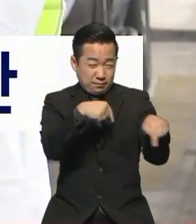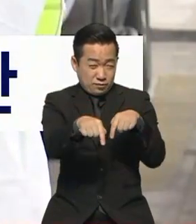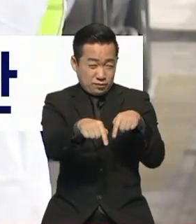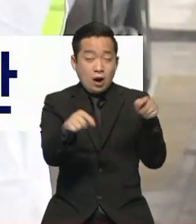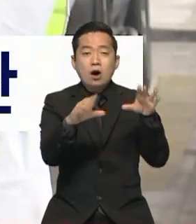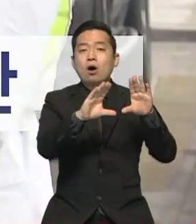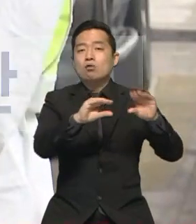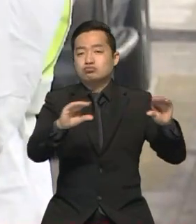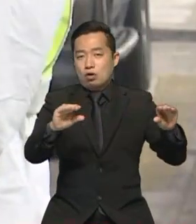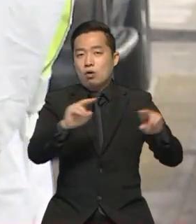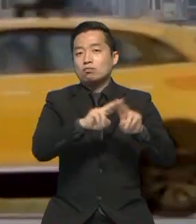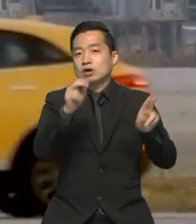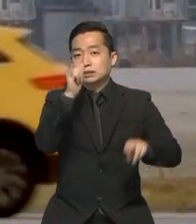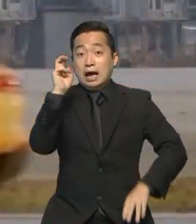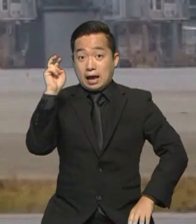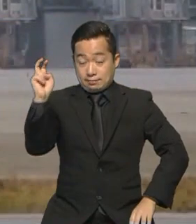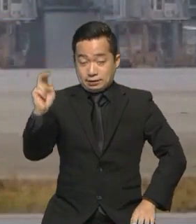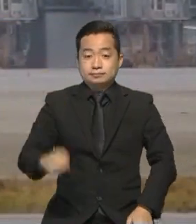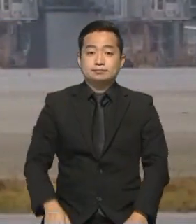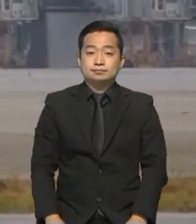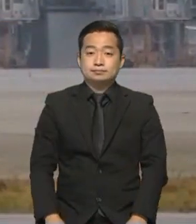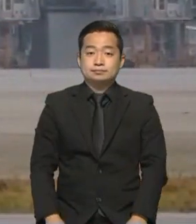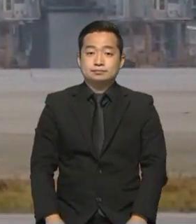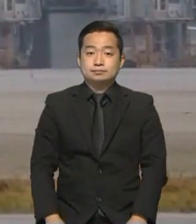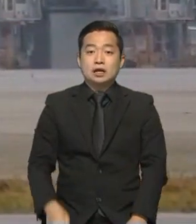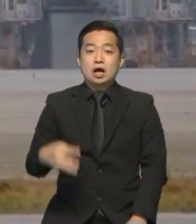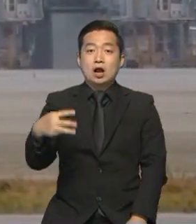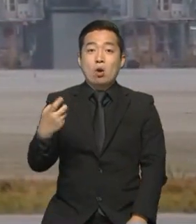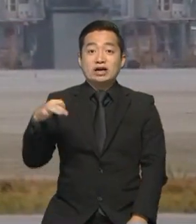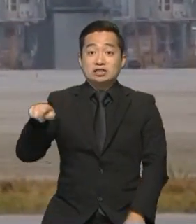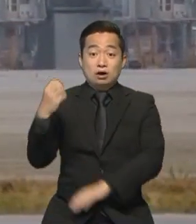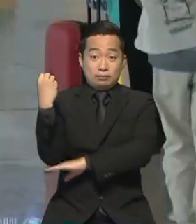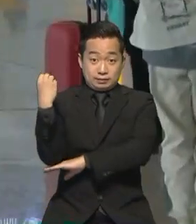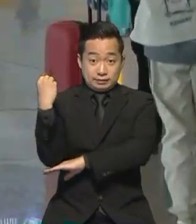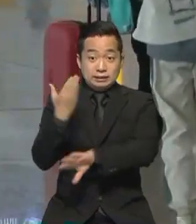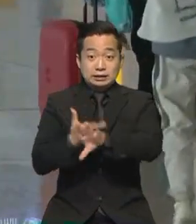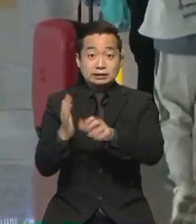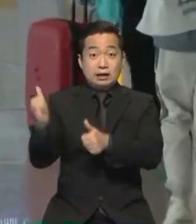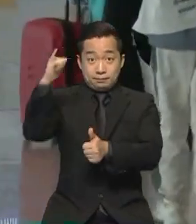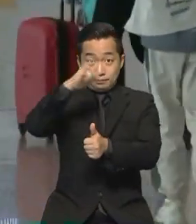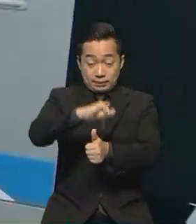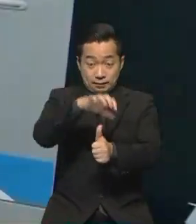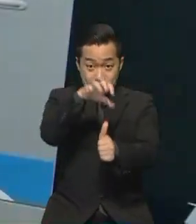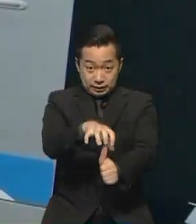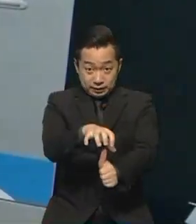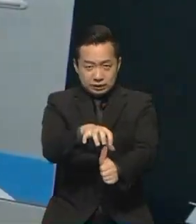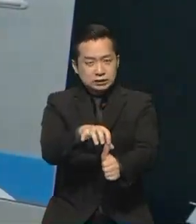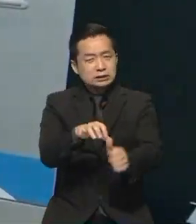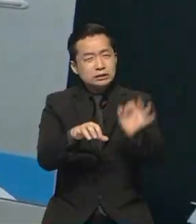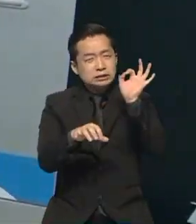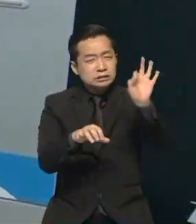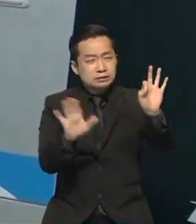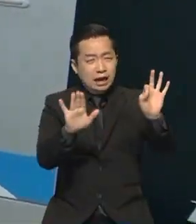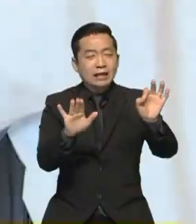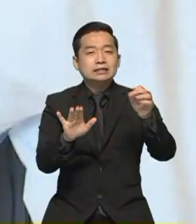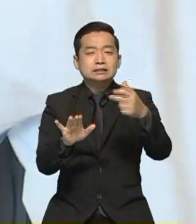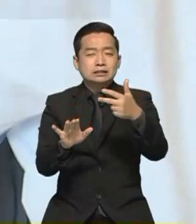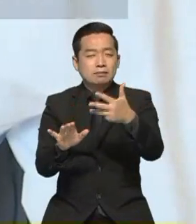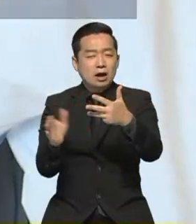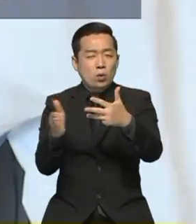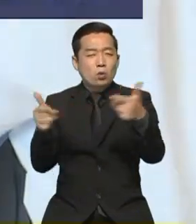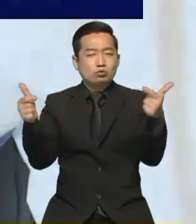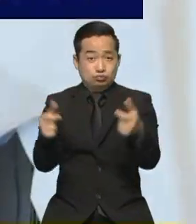때문이었습니다. 로이터통신은 중국이 해외 입국자 격리 기간을 10일에서 7일이나 8일로 줄일 수 있다고